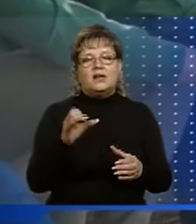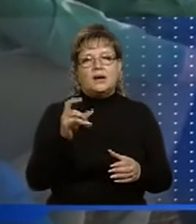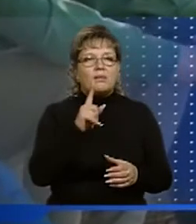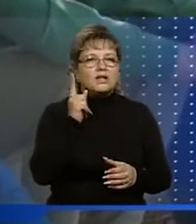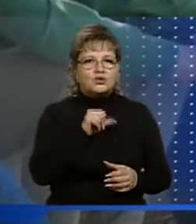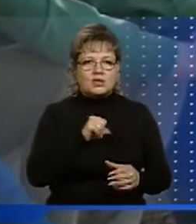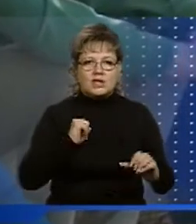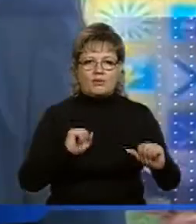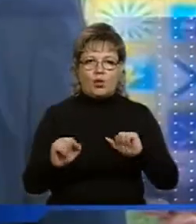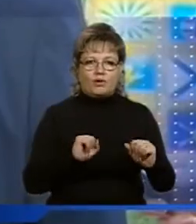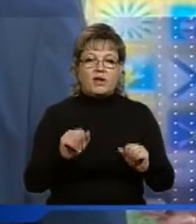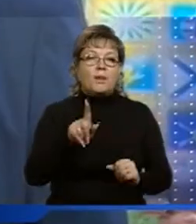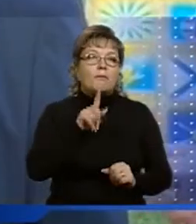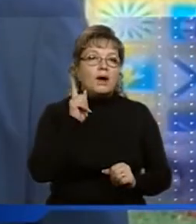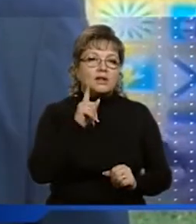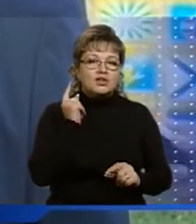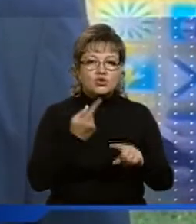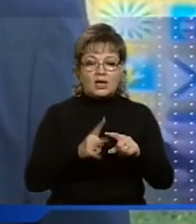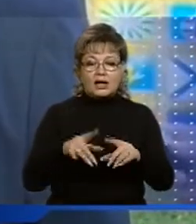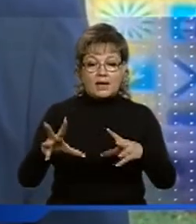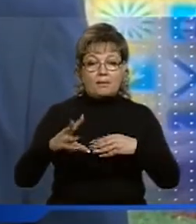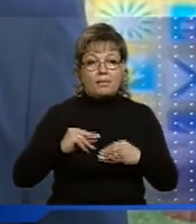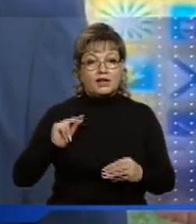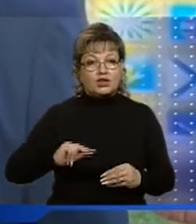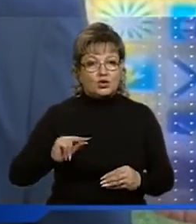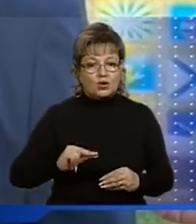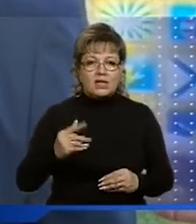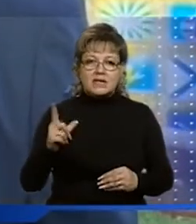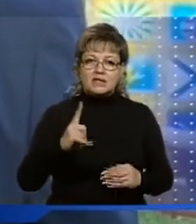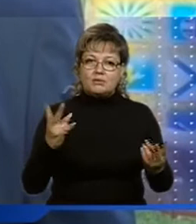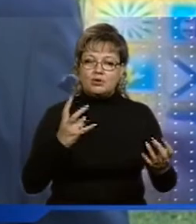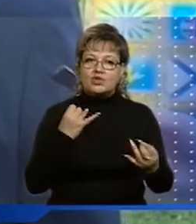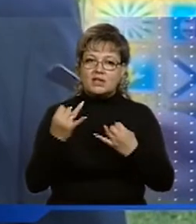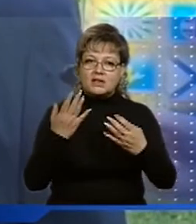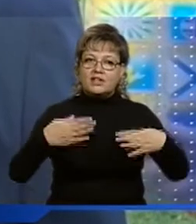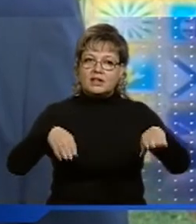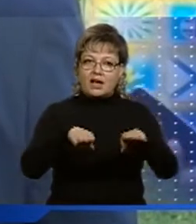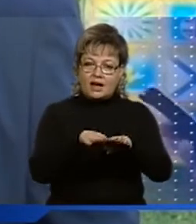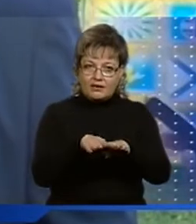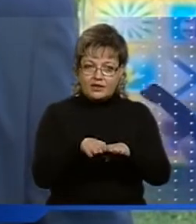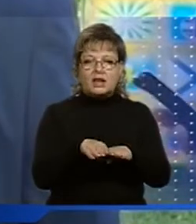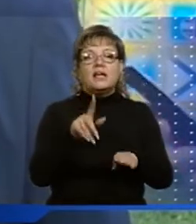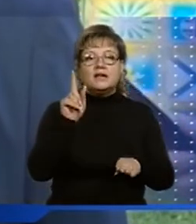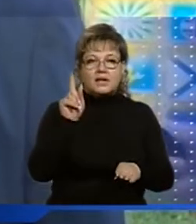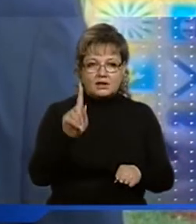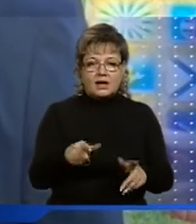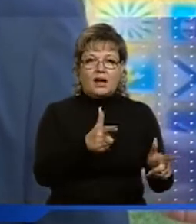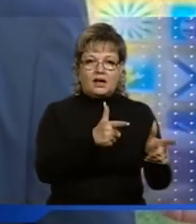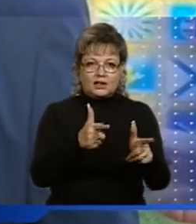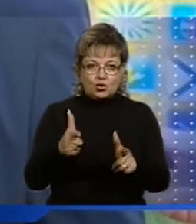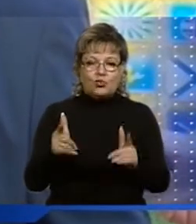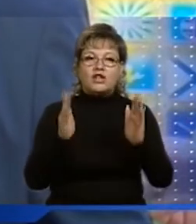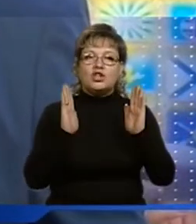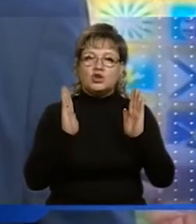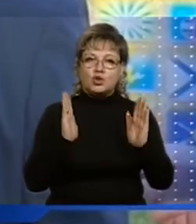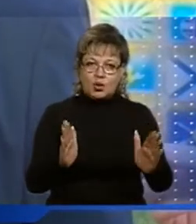молодежное самоуправление. Молодежь – это партнеры. С ними нужно разговаривать на равном. И они тогда готовы не